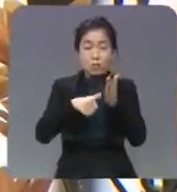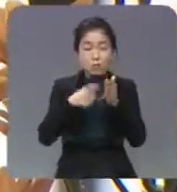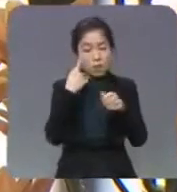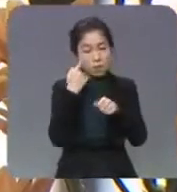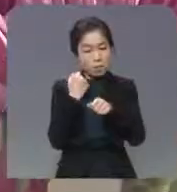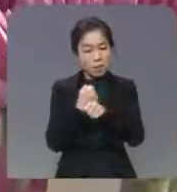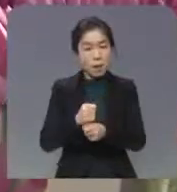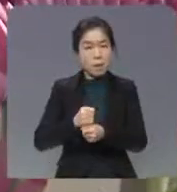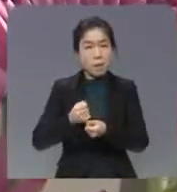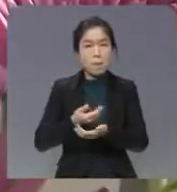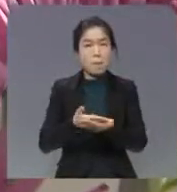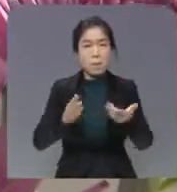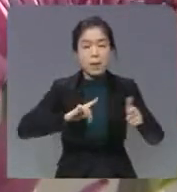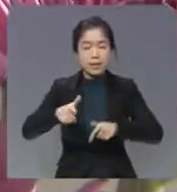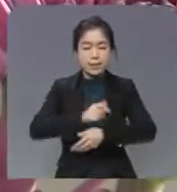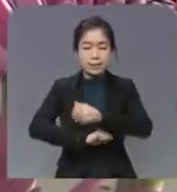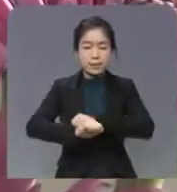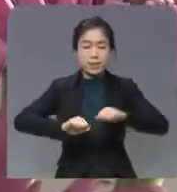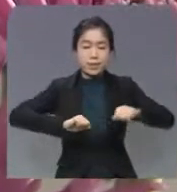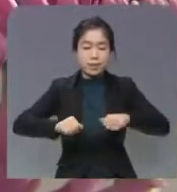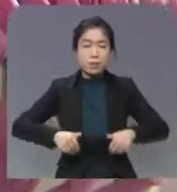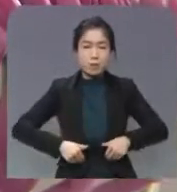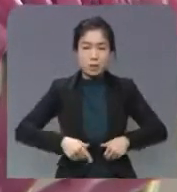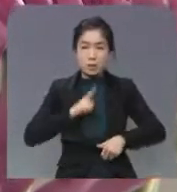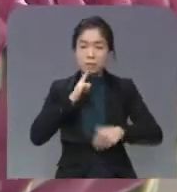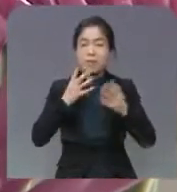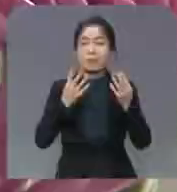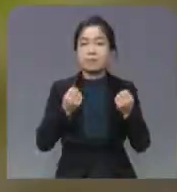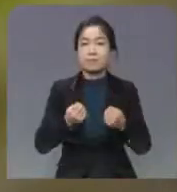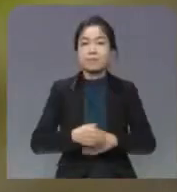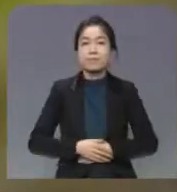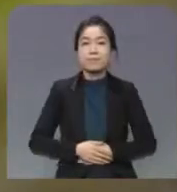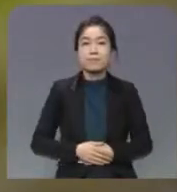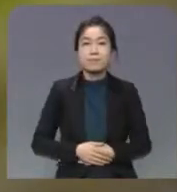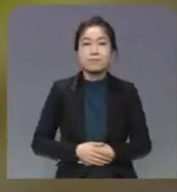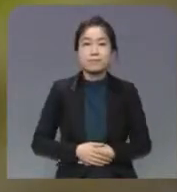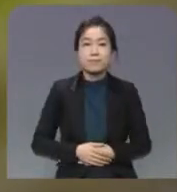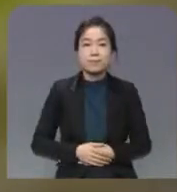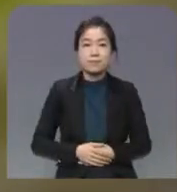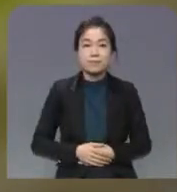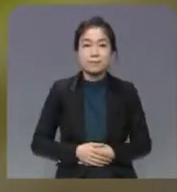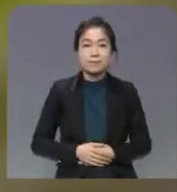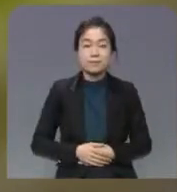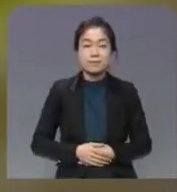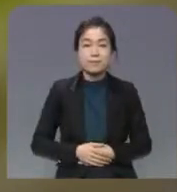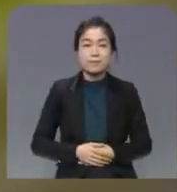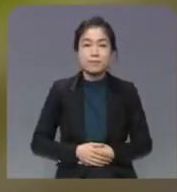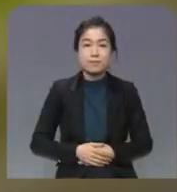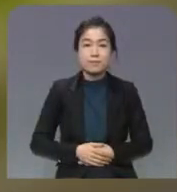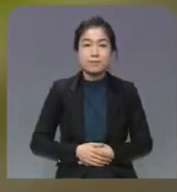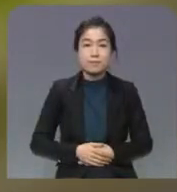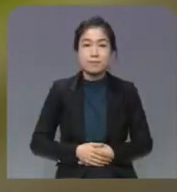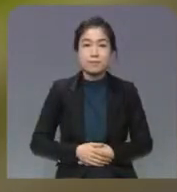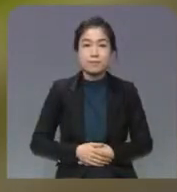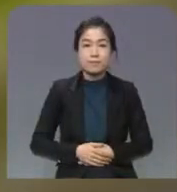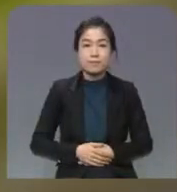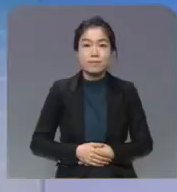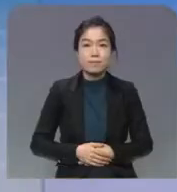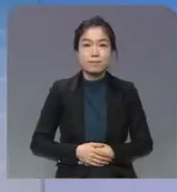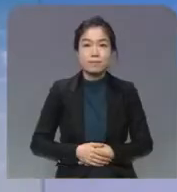등 적극적인 대응이 필요하다는 목소리가 높습니다. KBS 뉴스 서승시입니다.